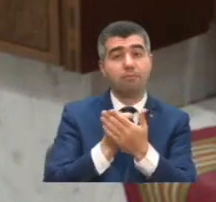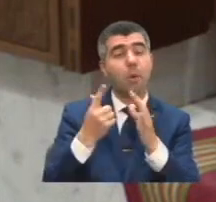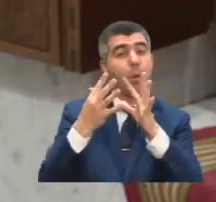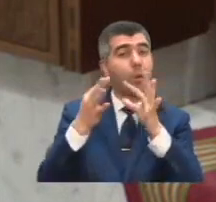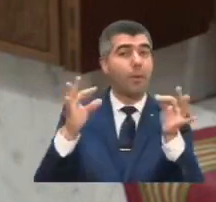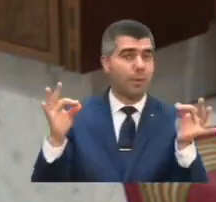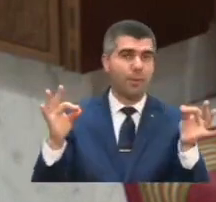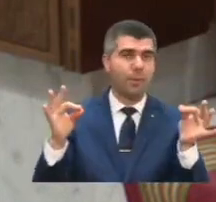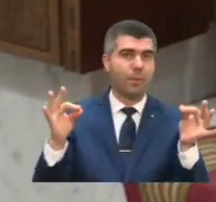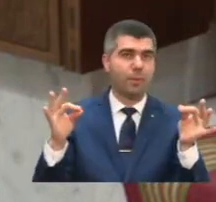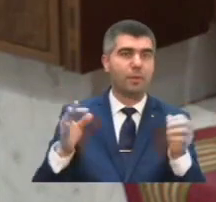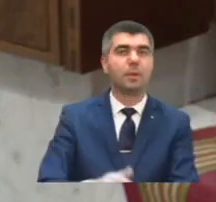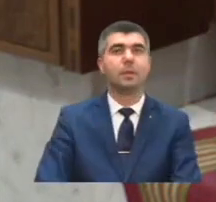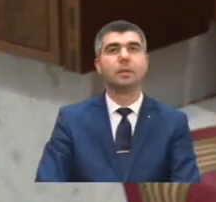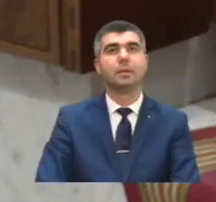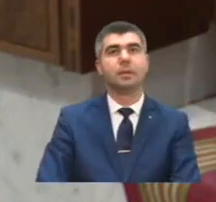ولكن